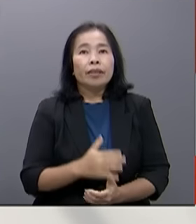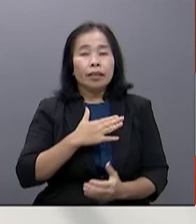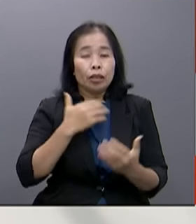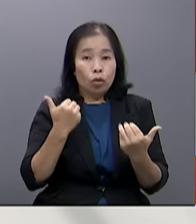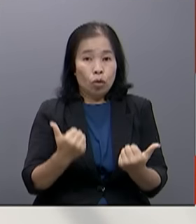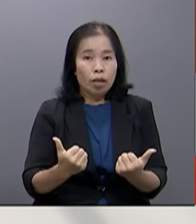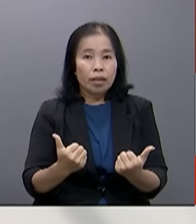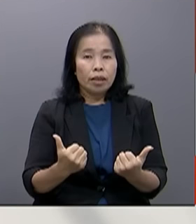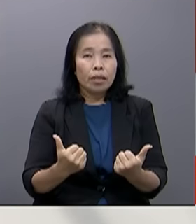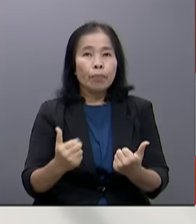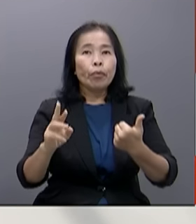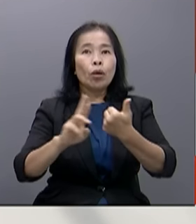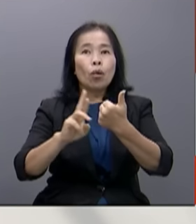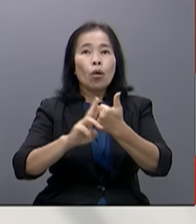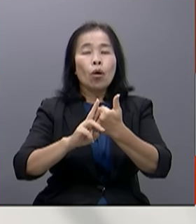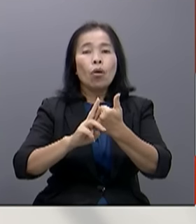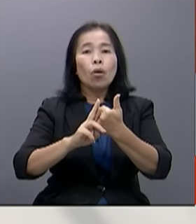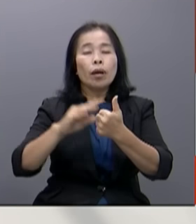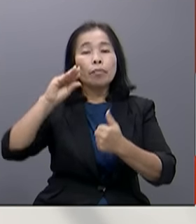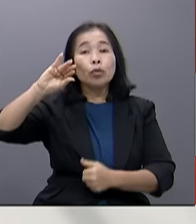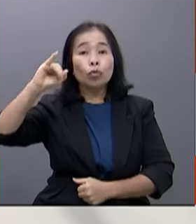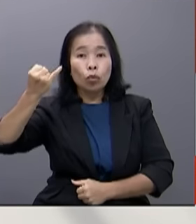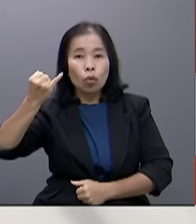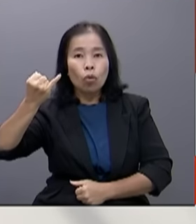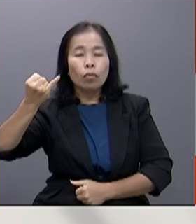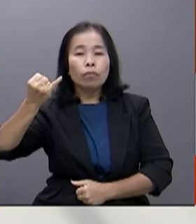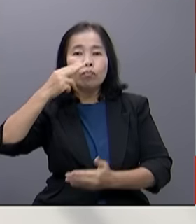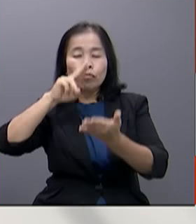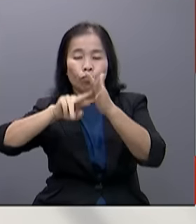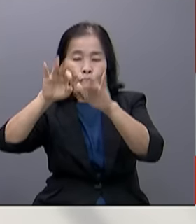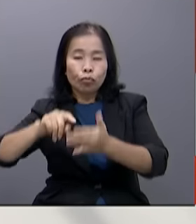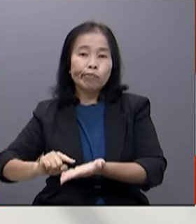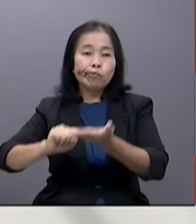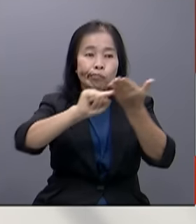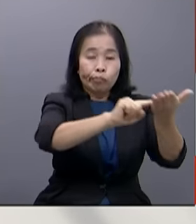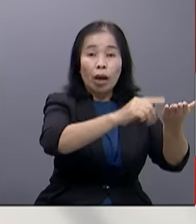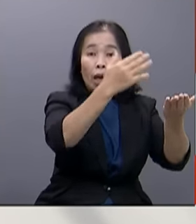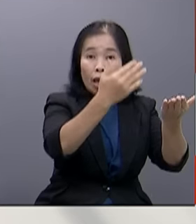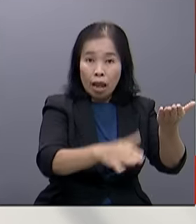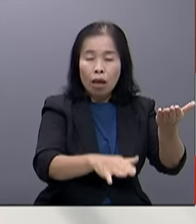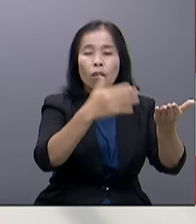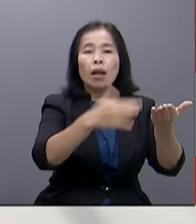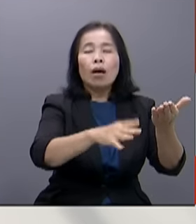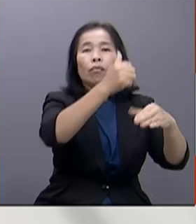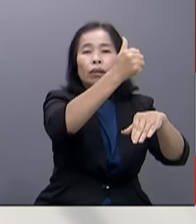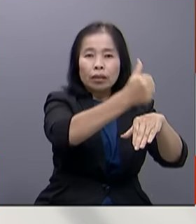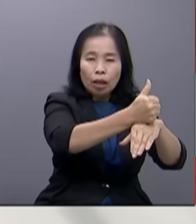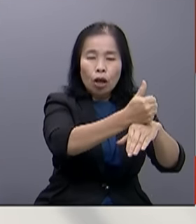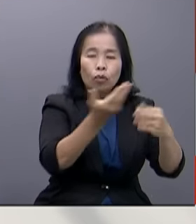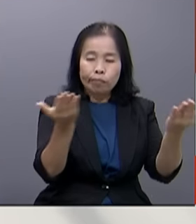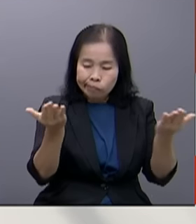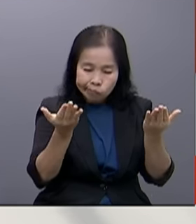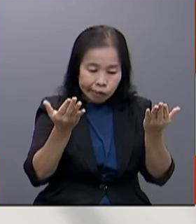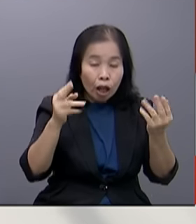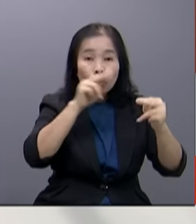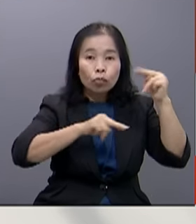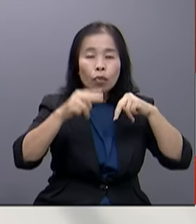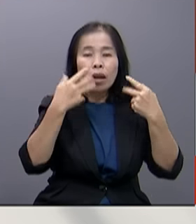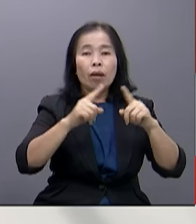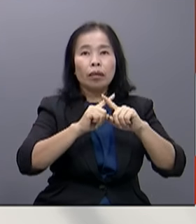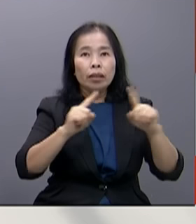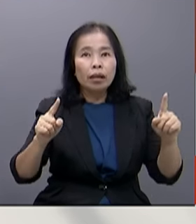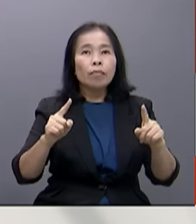รเชษฐ์เนี่ยไปยื่นให้กตร.และกพค.ตร.ได้ตรวจสอบทั้งสองส่วนเลยคือตอนนี้เนี่ยถึงแม้ว่าแนวโน้มเนี่ยจะ